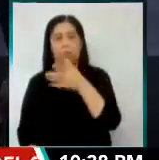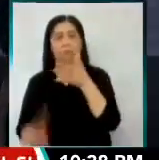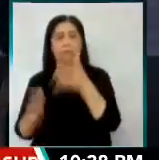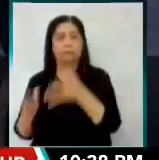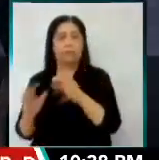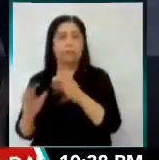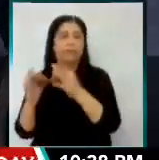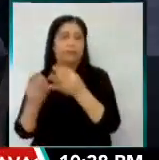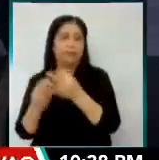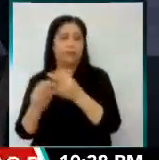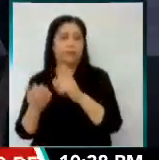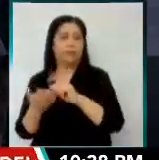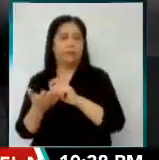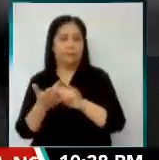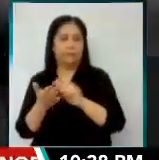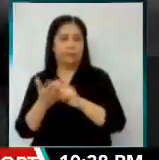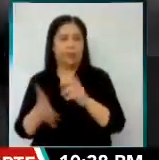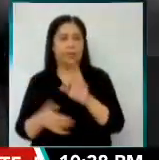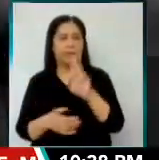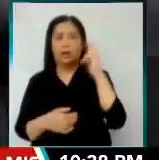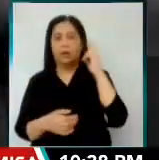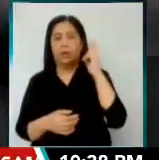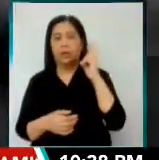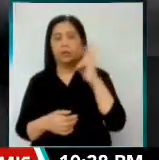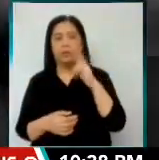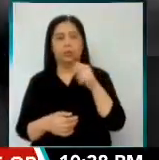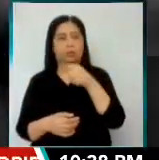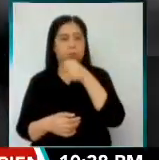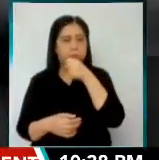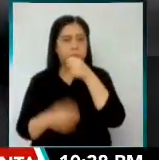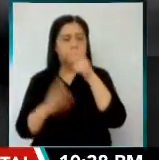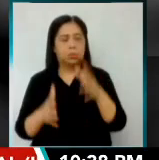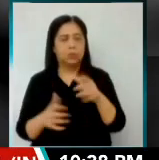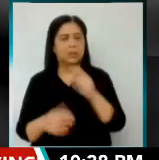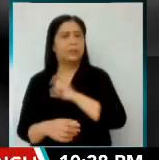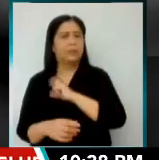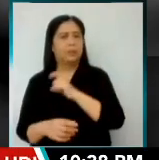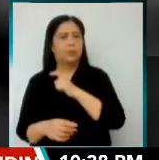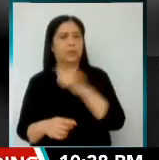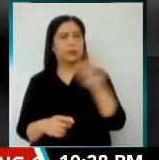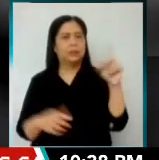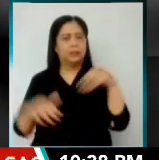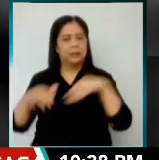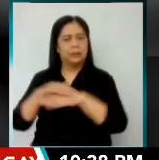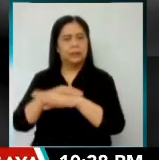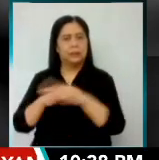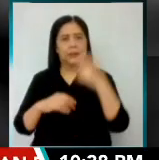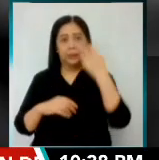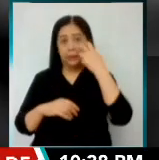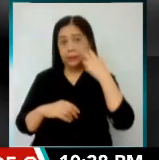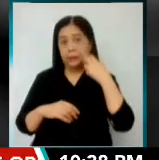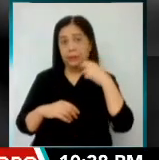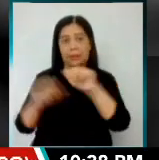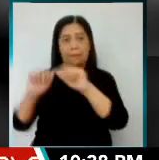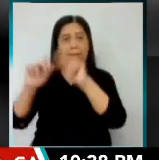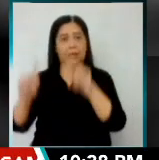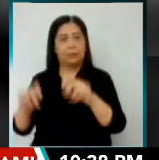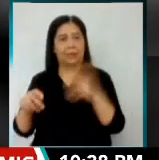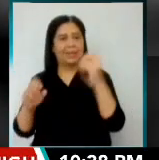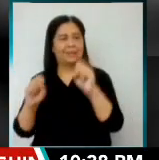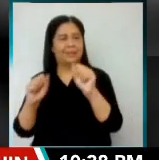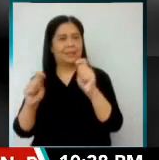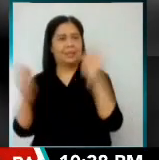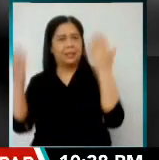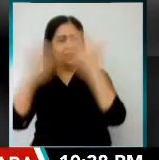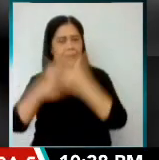manunulat at radio announcer. Ayon sa pulisya, pumasok ang gunman sa apartment ni Dinoy noong Sabado ng gabi sa